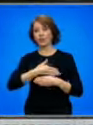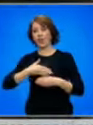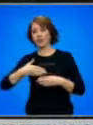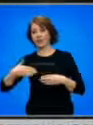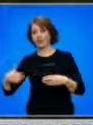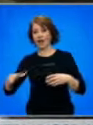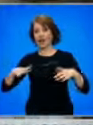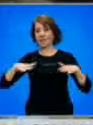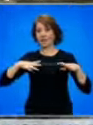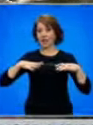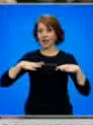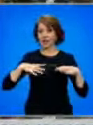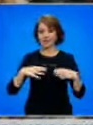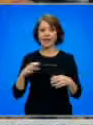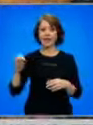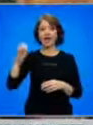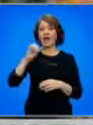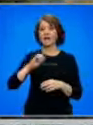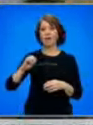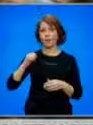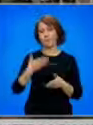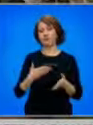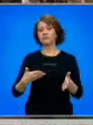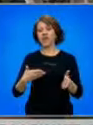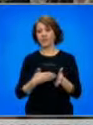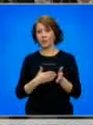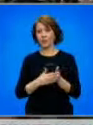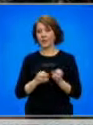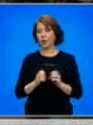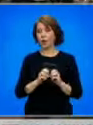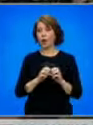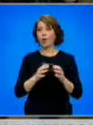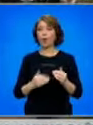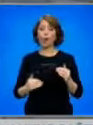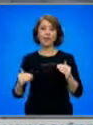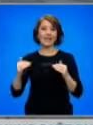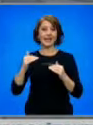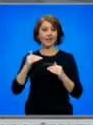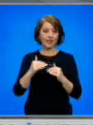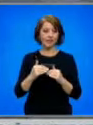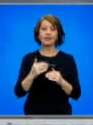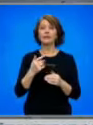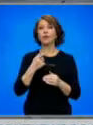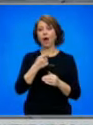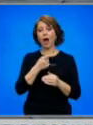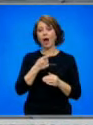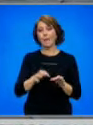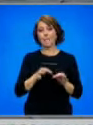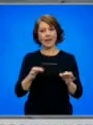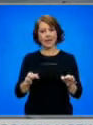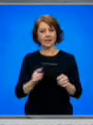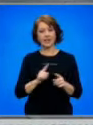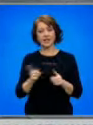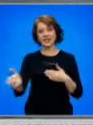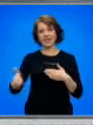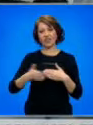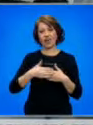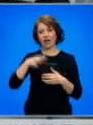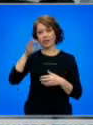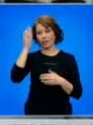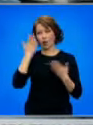В Европа, независимо от увеличаването на случаите, за сега масовата практика е училищата да не се затварят. В условия на